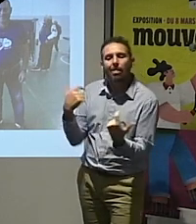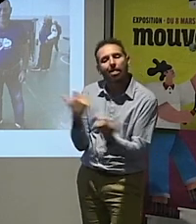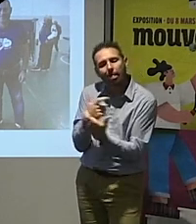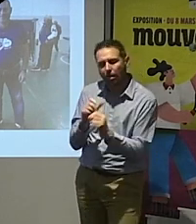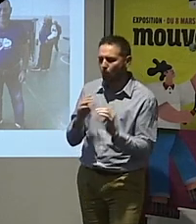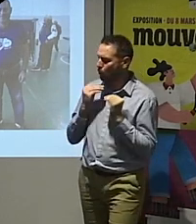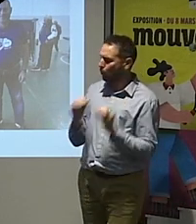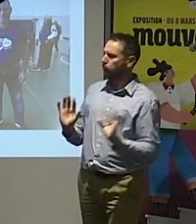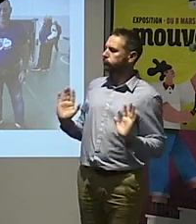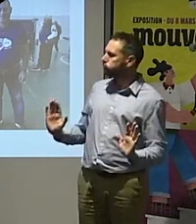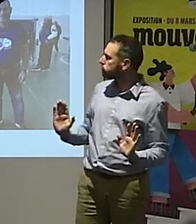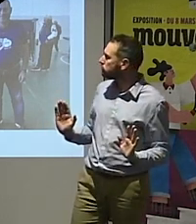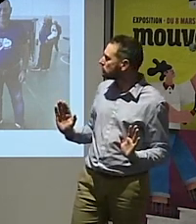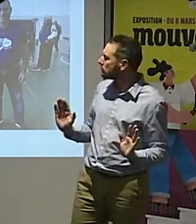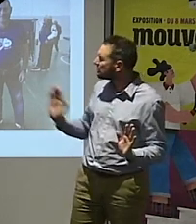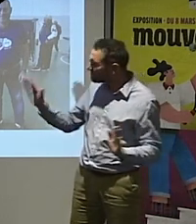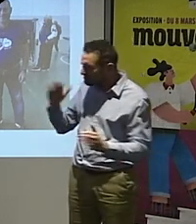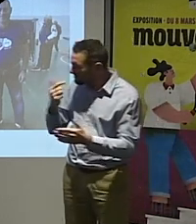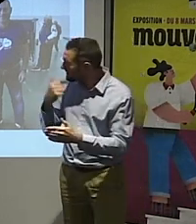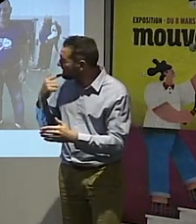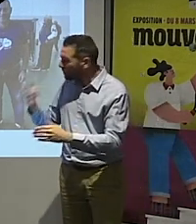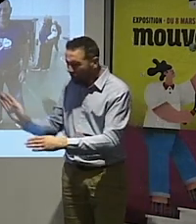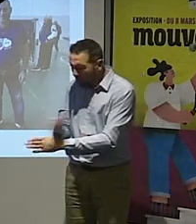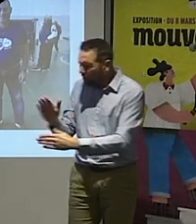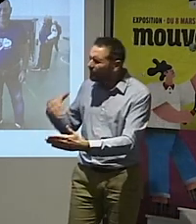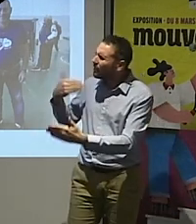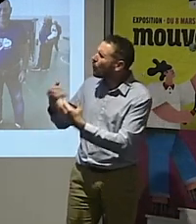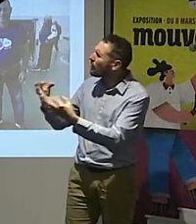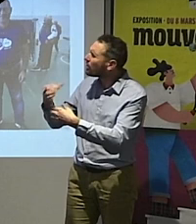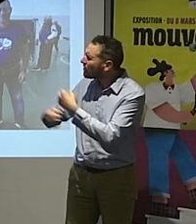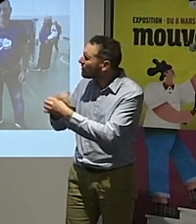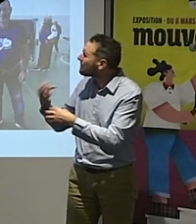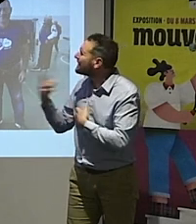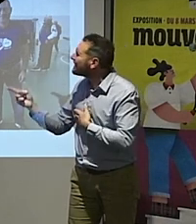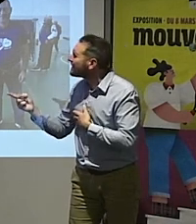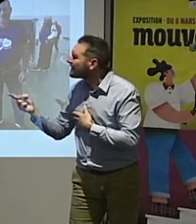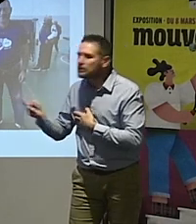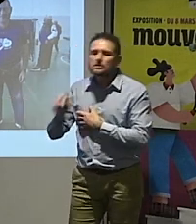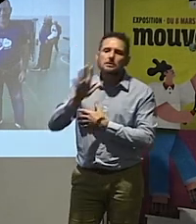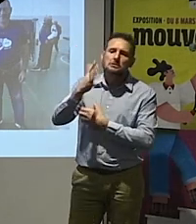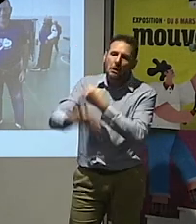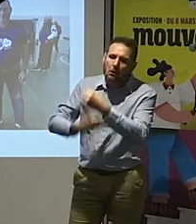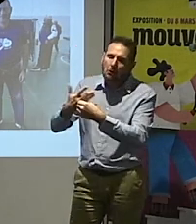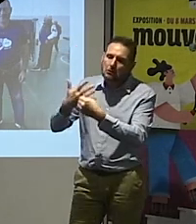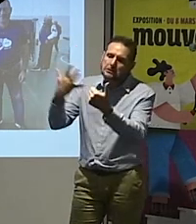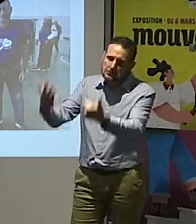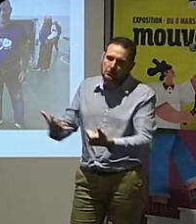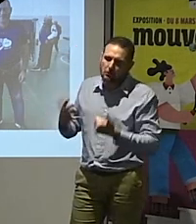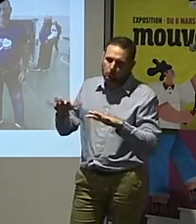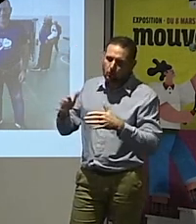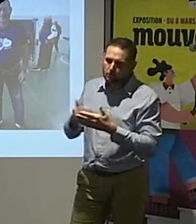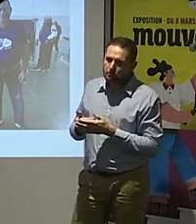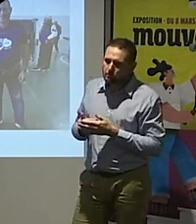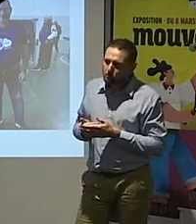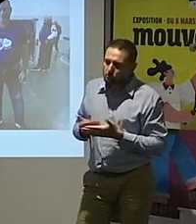D'accord. Donc ça fait, tu m'as dit, combien de temps que tu fais du ping-pong ? Ça fait, ça va faire 5-6 ans que je fais du ping-pong.